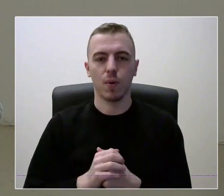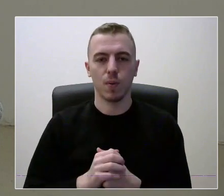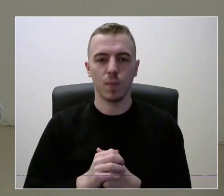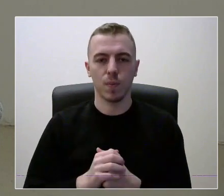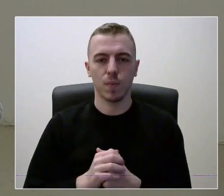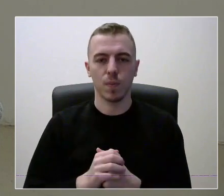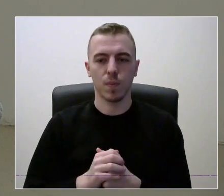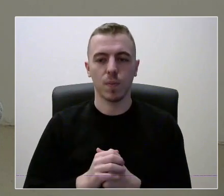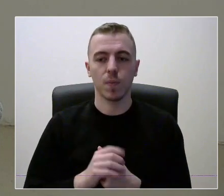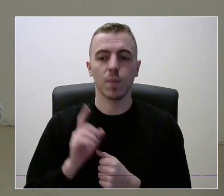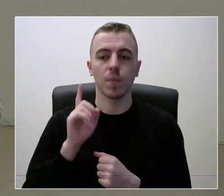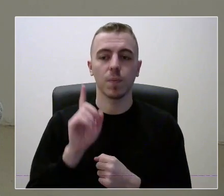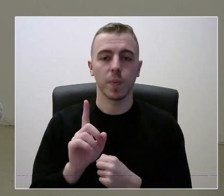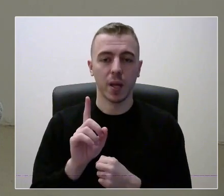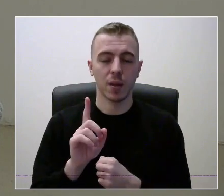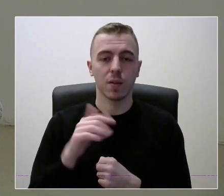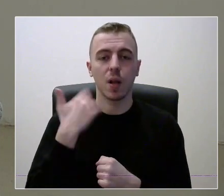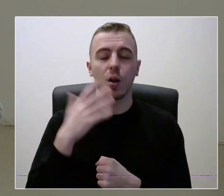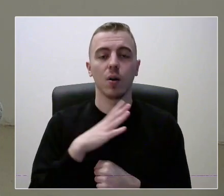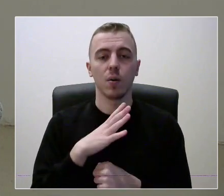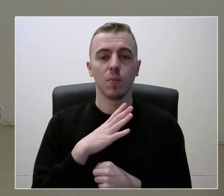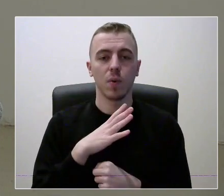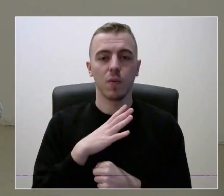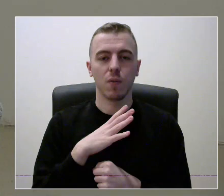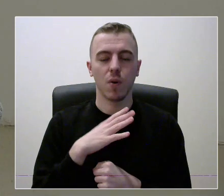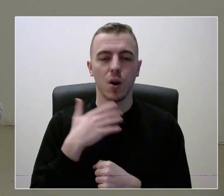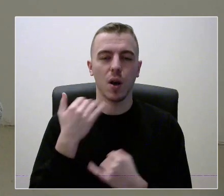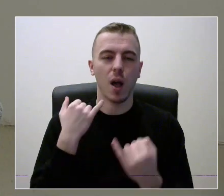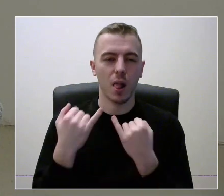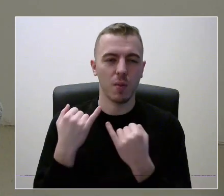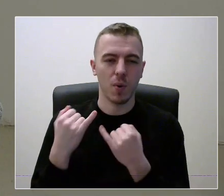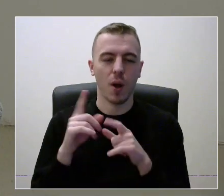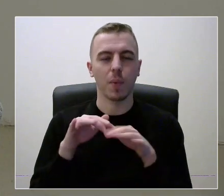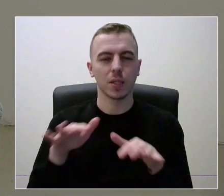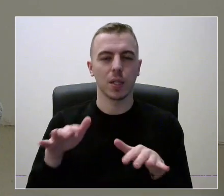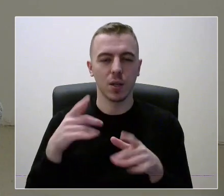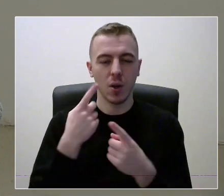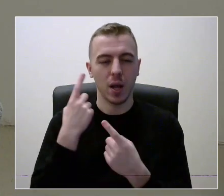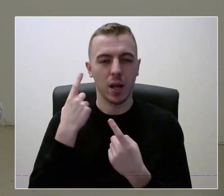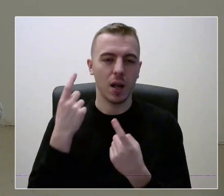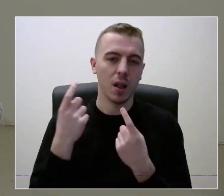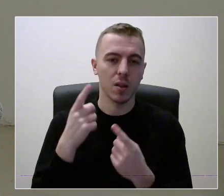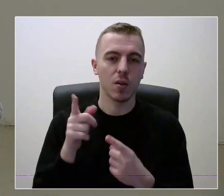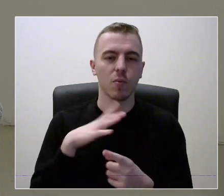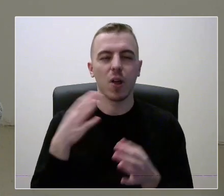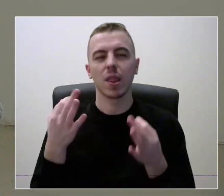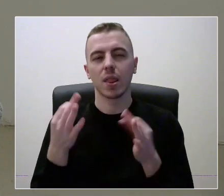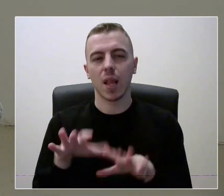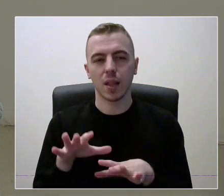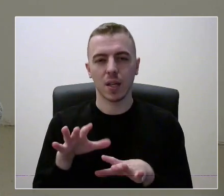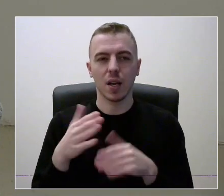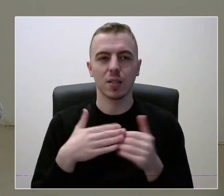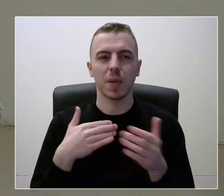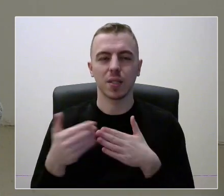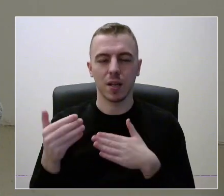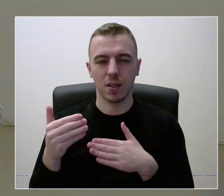užfiksuota. Bet kai buvo tas tik tai kalboje pasklidęs, reiškia, toks gandas, kad čia gali būti, nu, netikras tas specializacijos